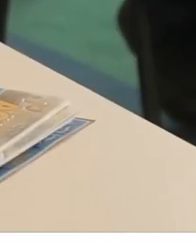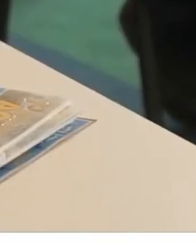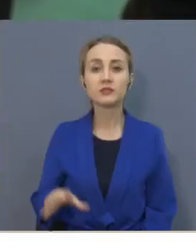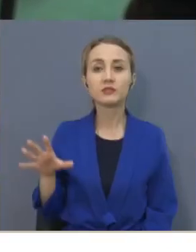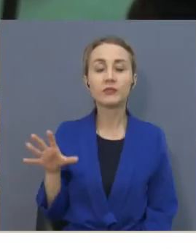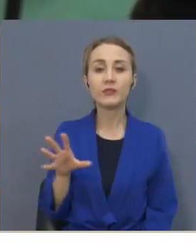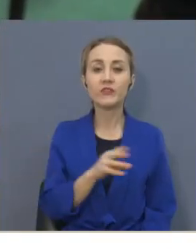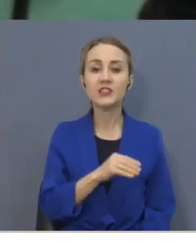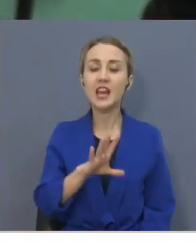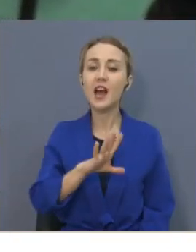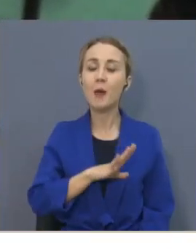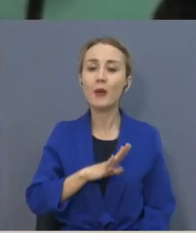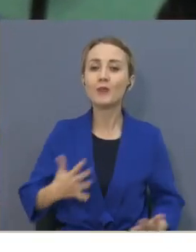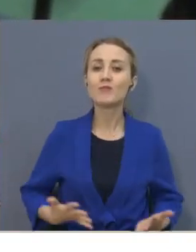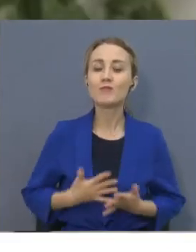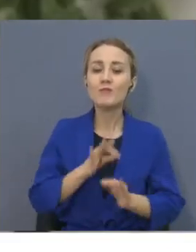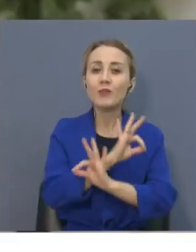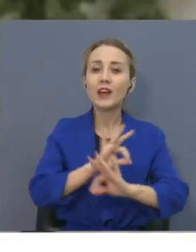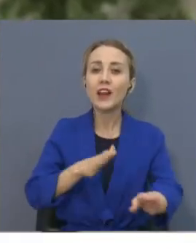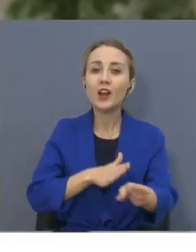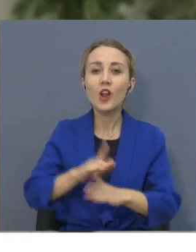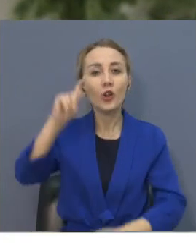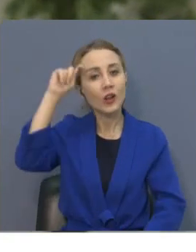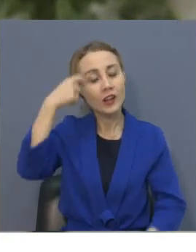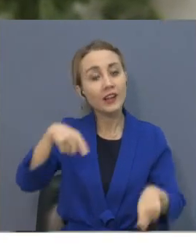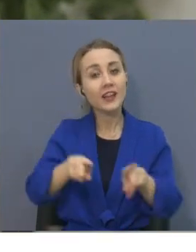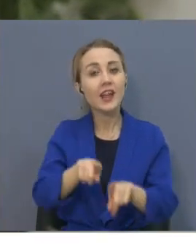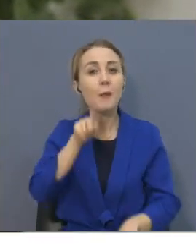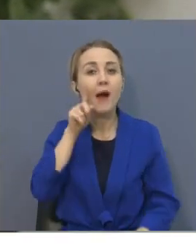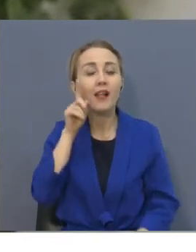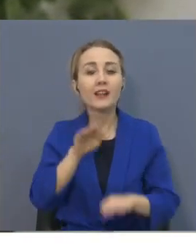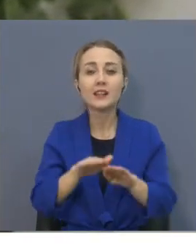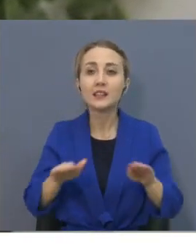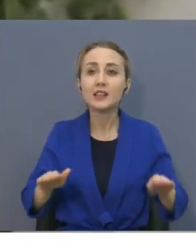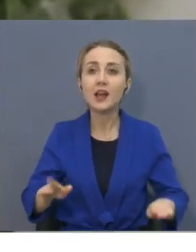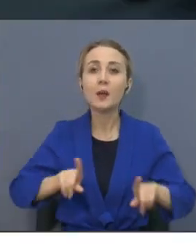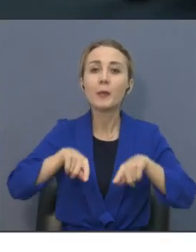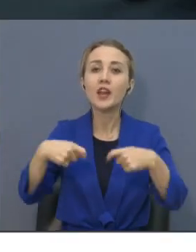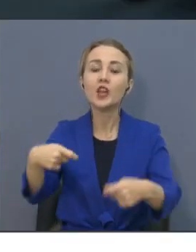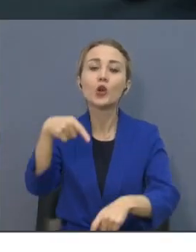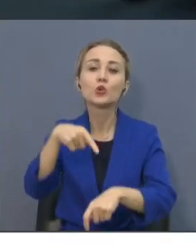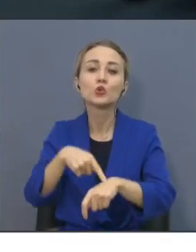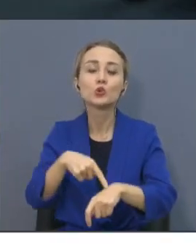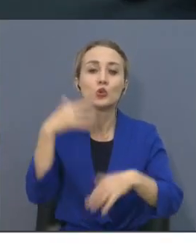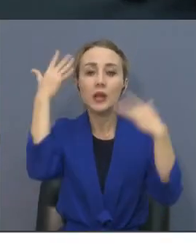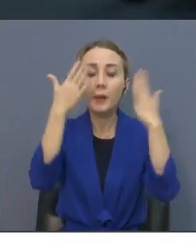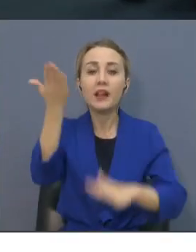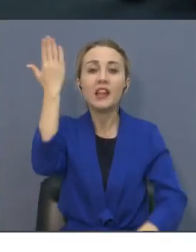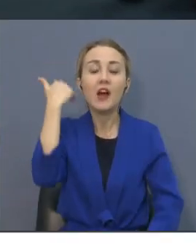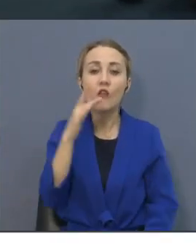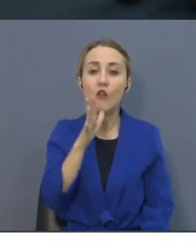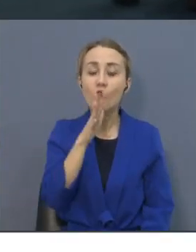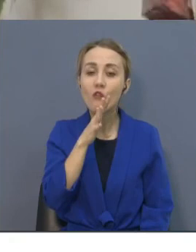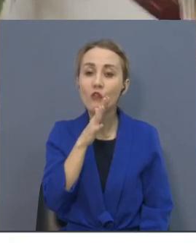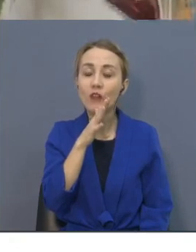Все были поражены прекрасным исполнением героических эпосов наизусть такими юными ребятами. Они смогли передать чувства и мысли того времени, окунули в древнюю